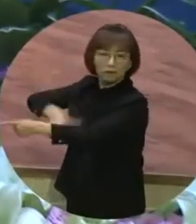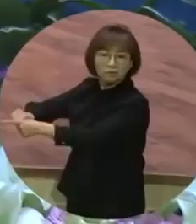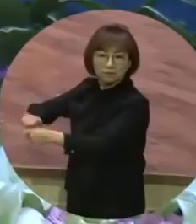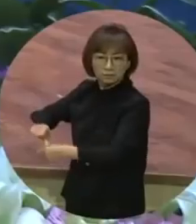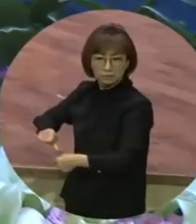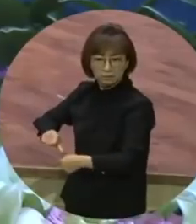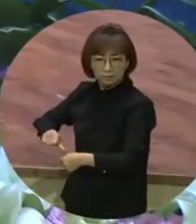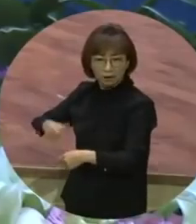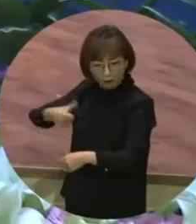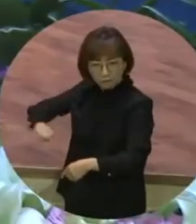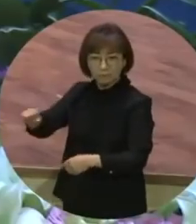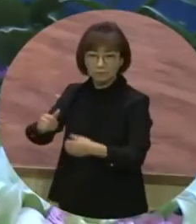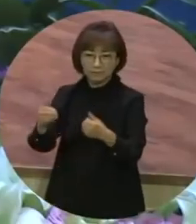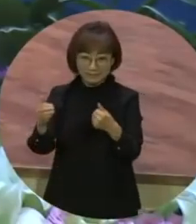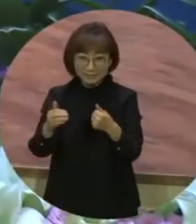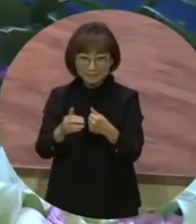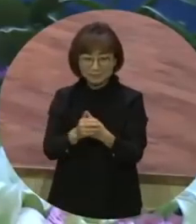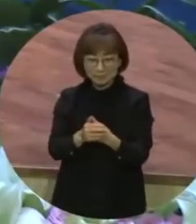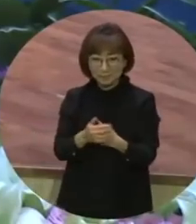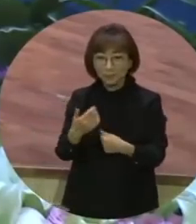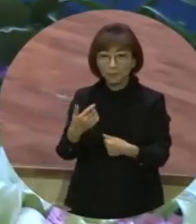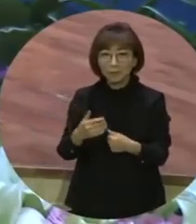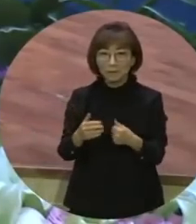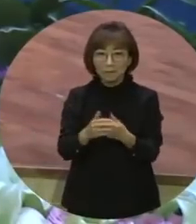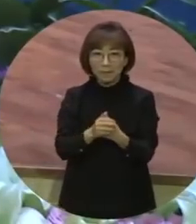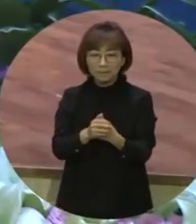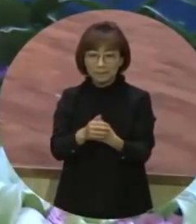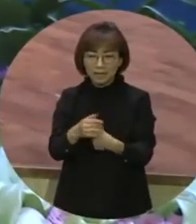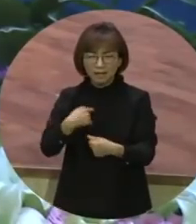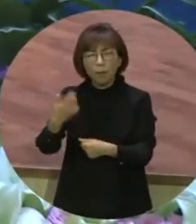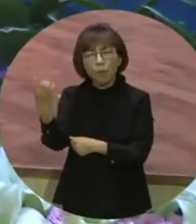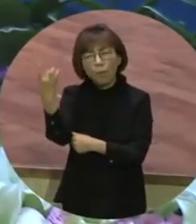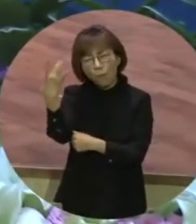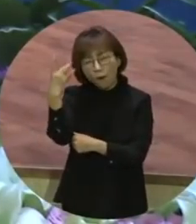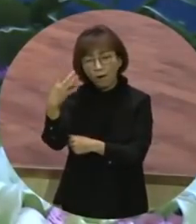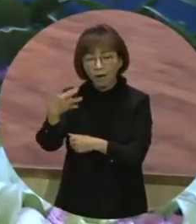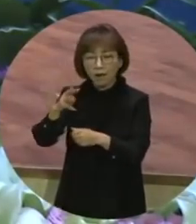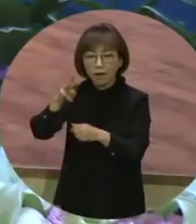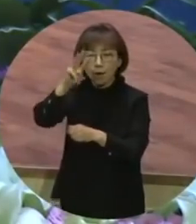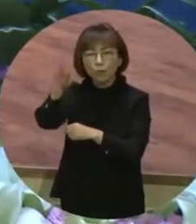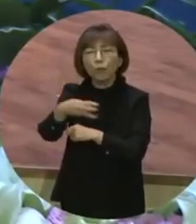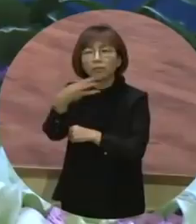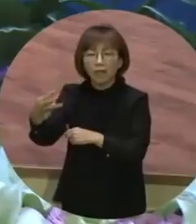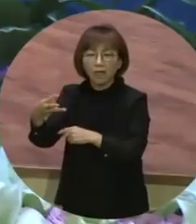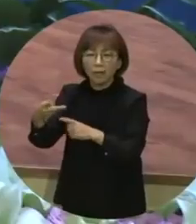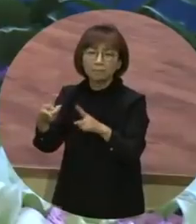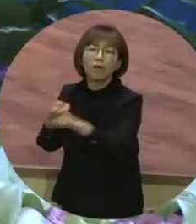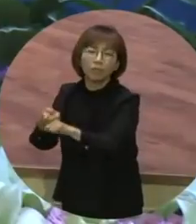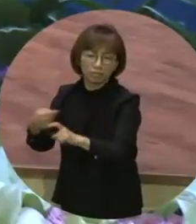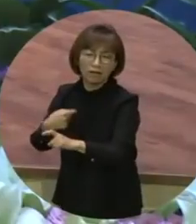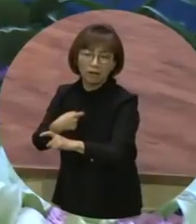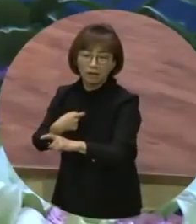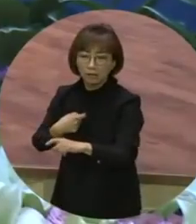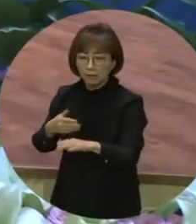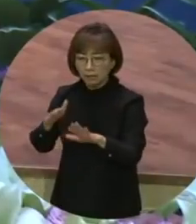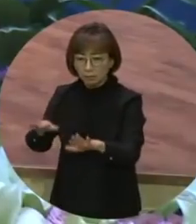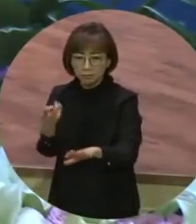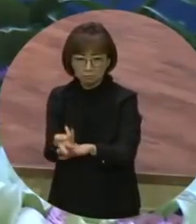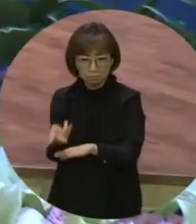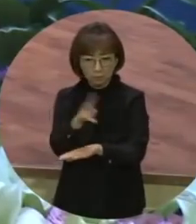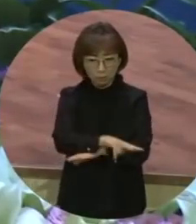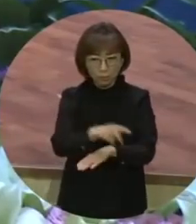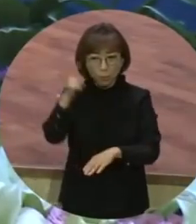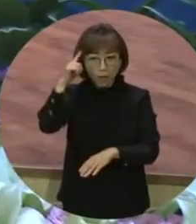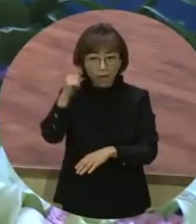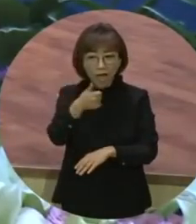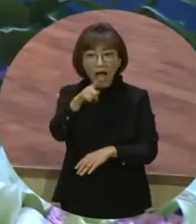바뀌었잖아요. 근데 나는 뭐 원래 부산 사람 롯데 팬이었는데 우리 하승이 때문에 완전히 키움 팬으로 바뀐 거예요. 난